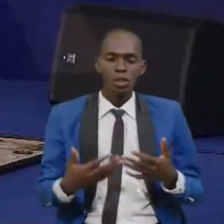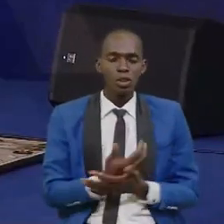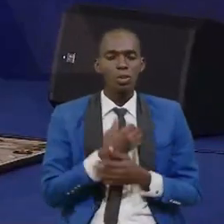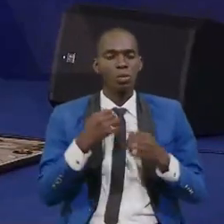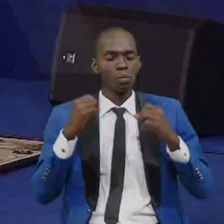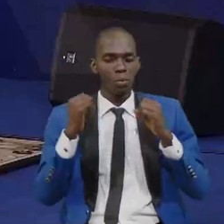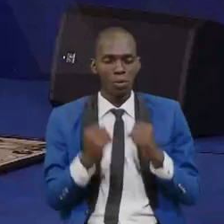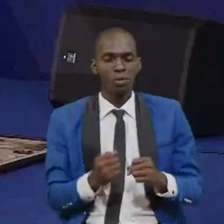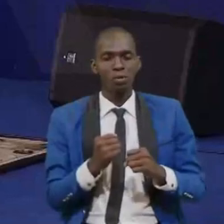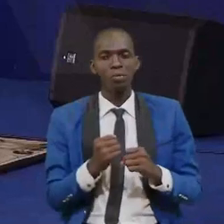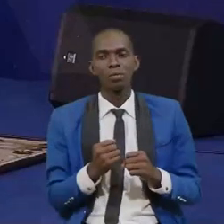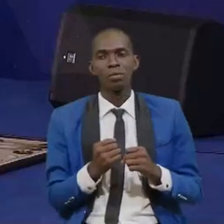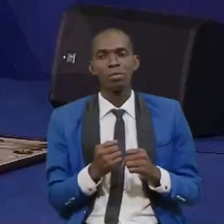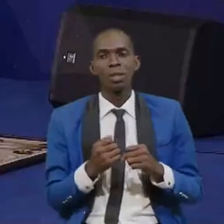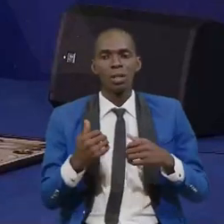puissance.